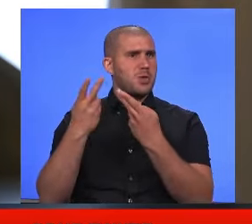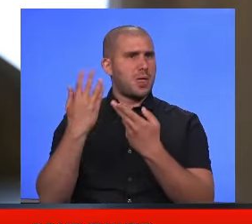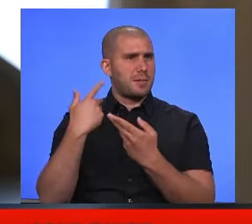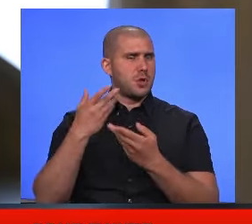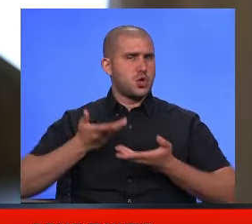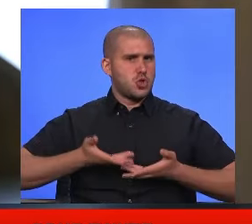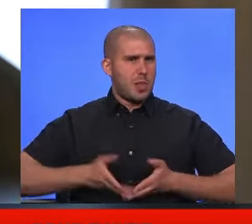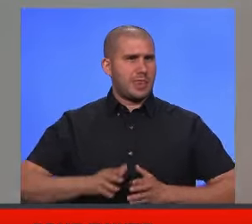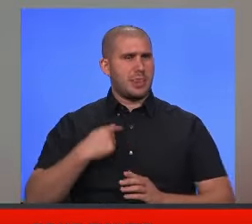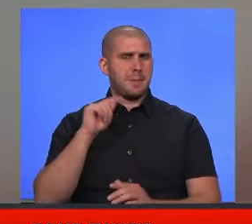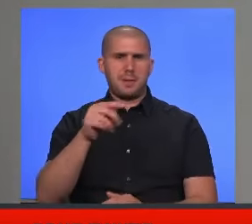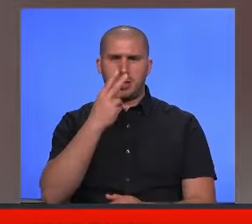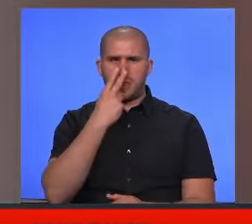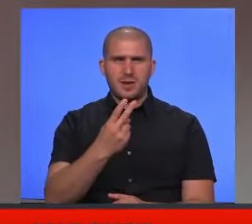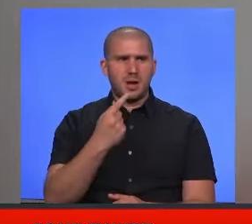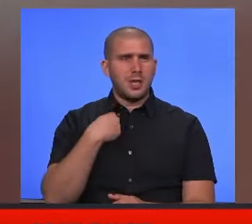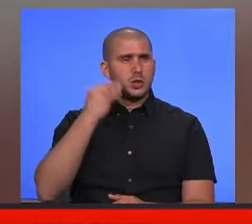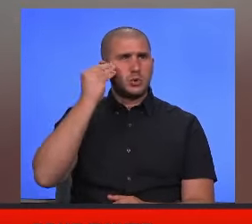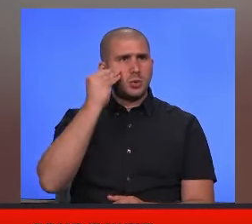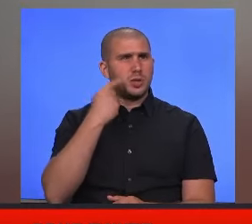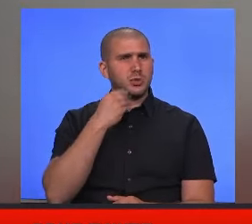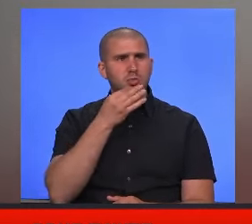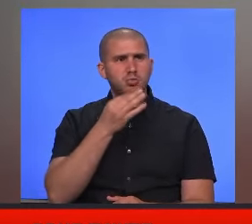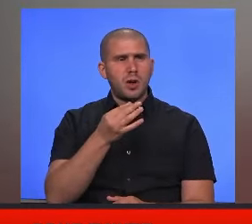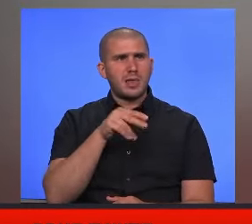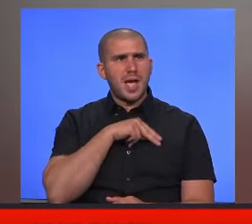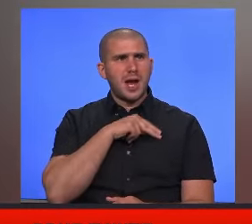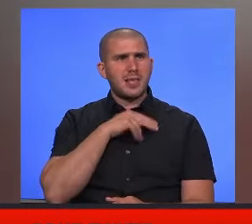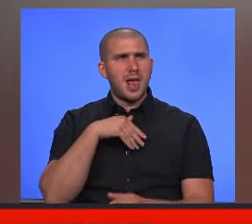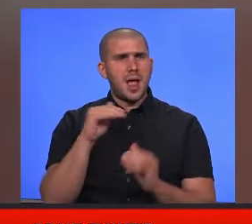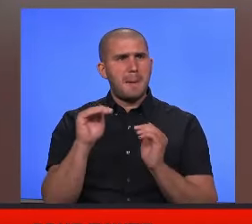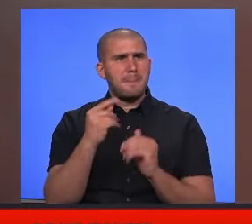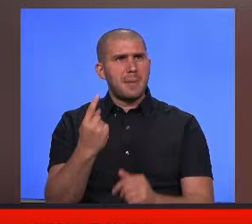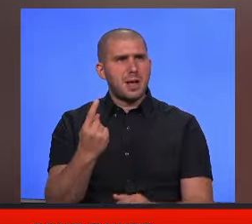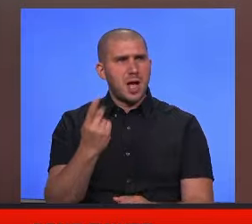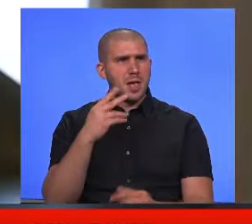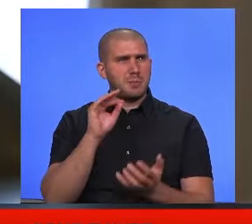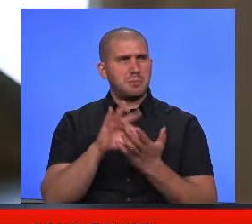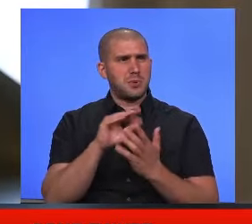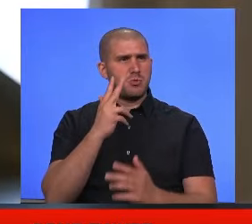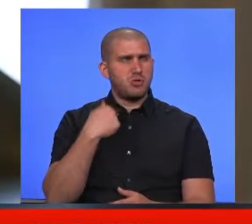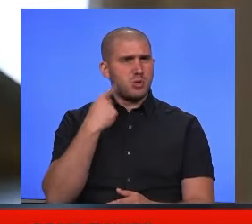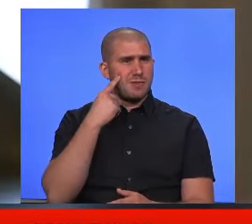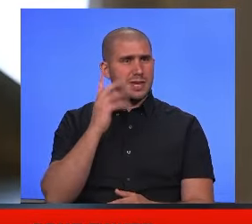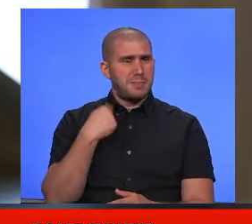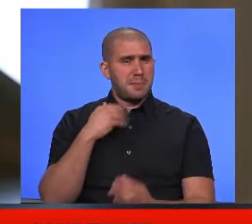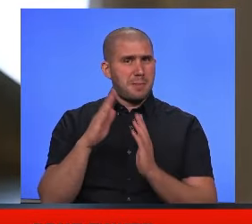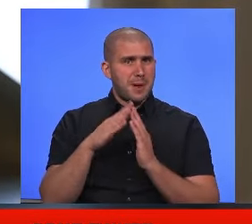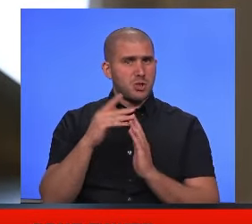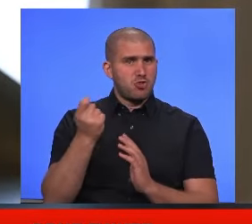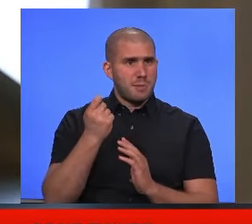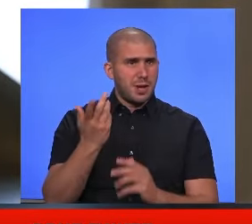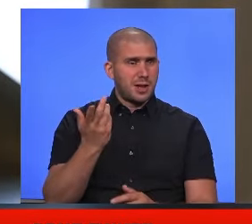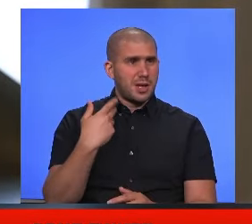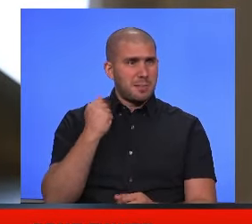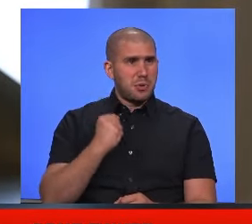יולדת, אני באתי לביקור. אני זוכר את עצמי, שואלת, אתה אחראית על הפגיעה, זה היה ביום שלישי נדמה לי, אם אנחנו נהיה בבית לשבת. הייתי בטוח